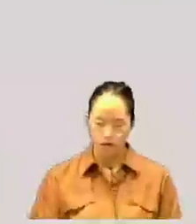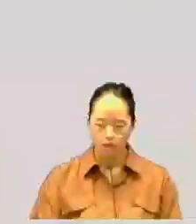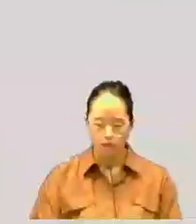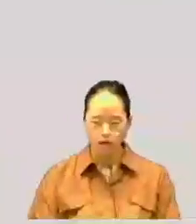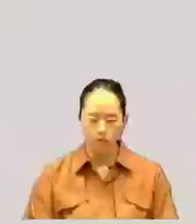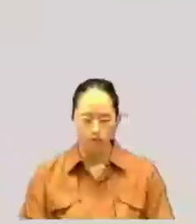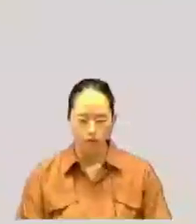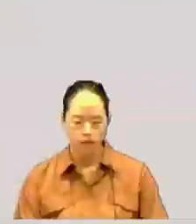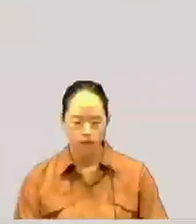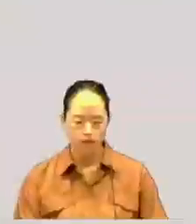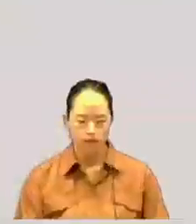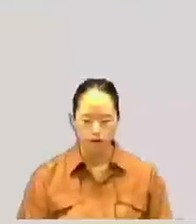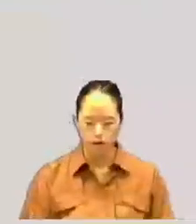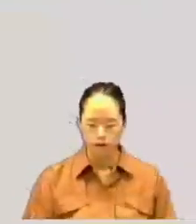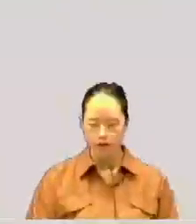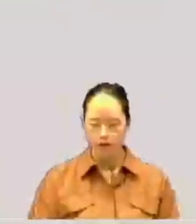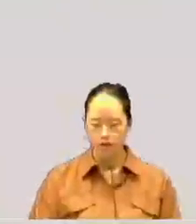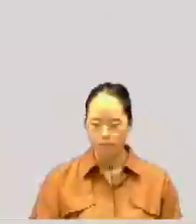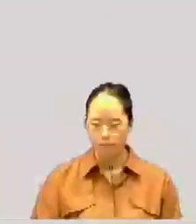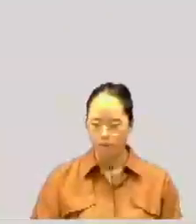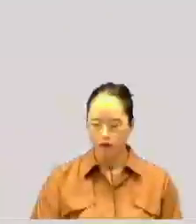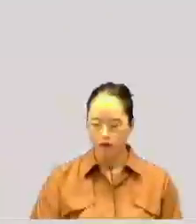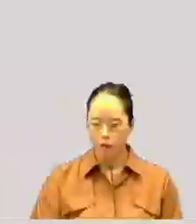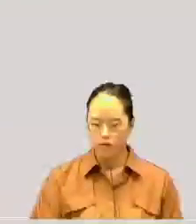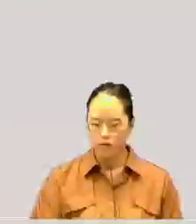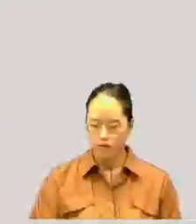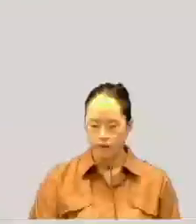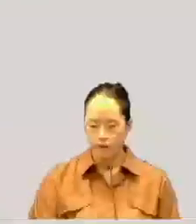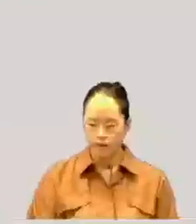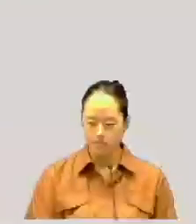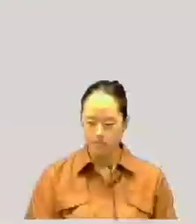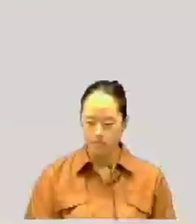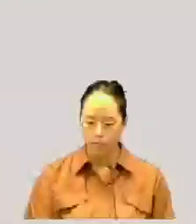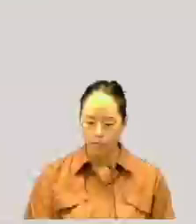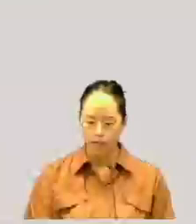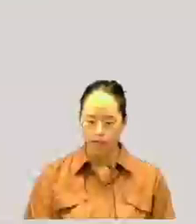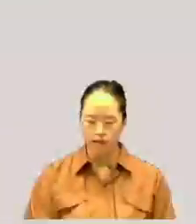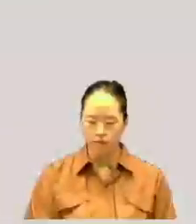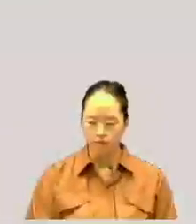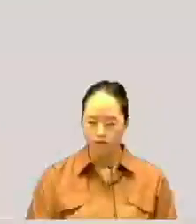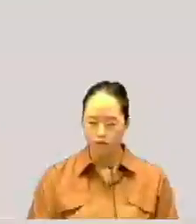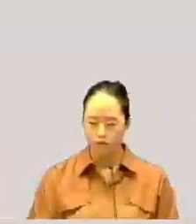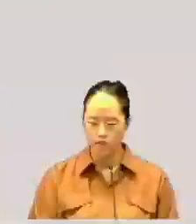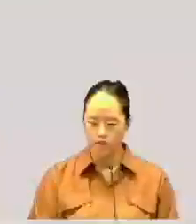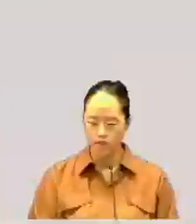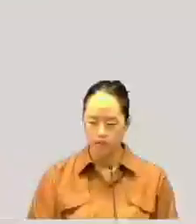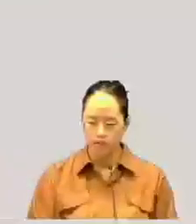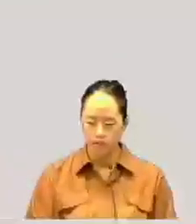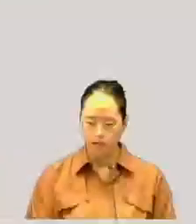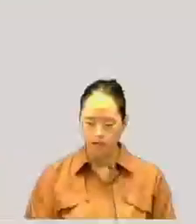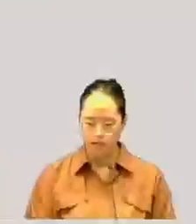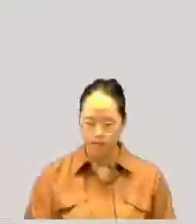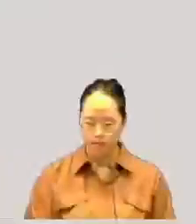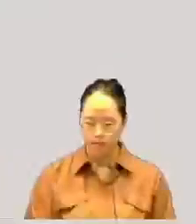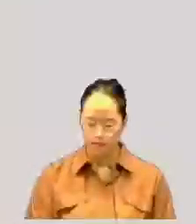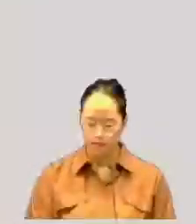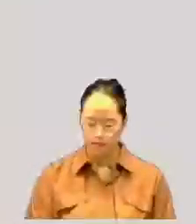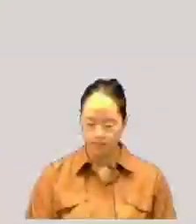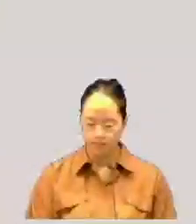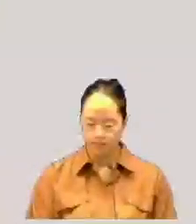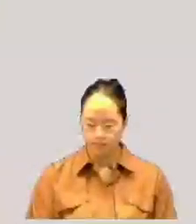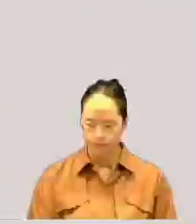了。同样这个扫罗呢，后来叫保罗呢，他呢在耶路撒冷与